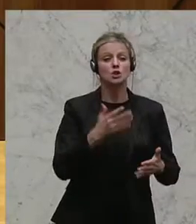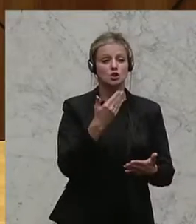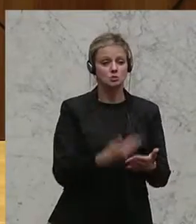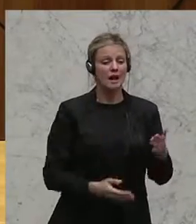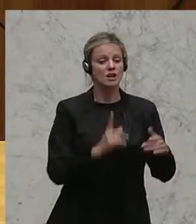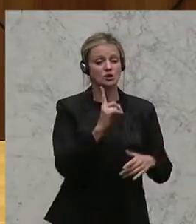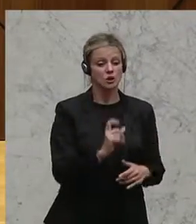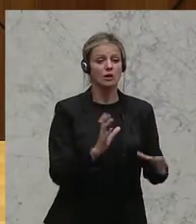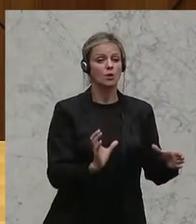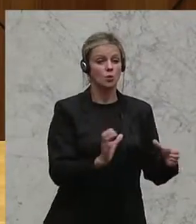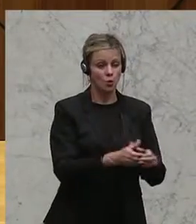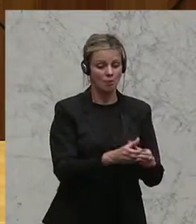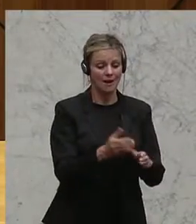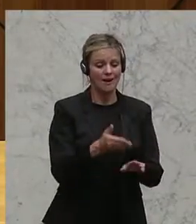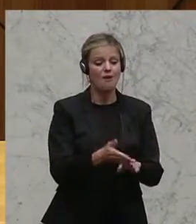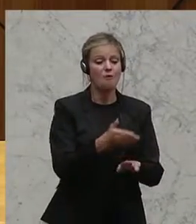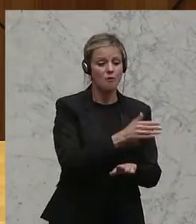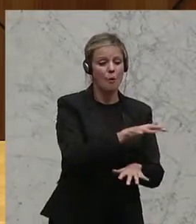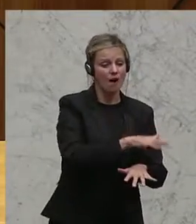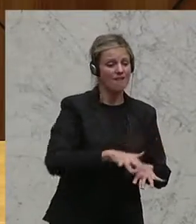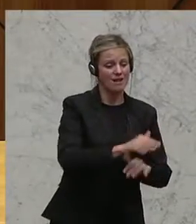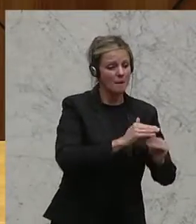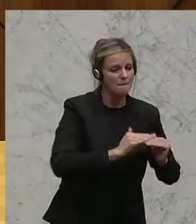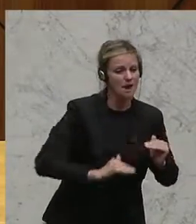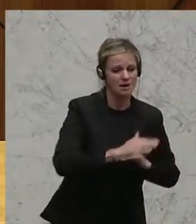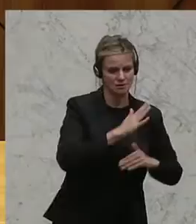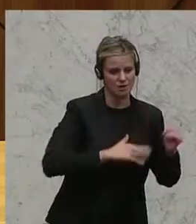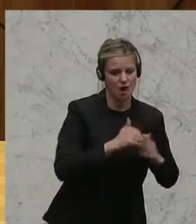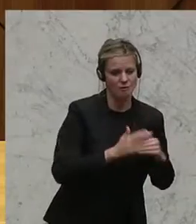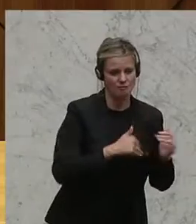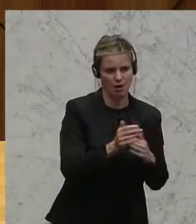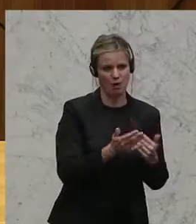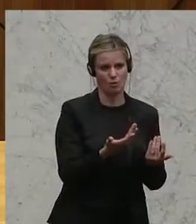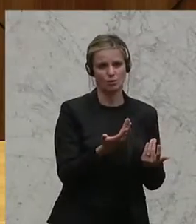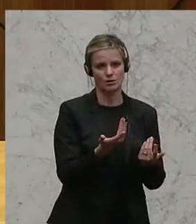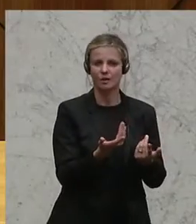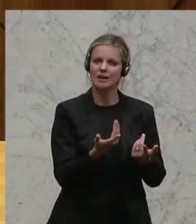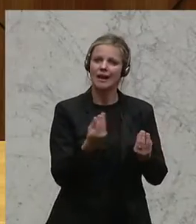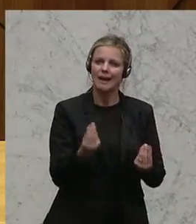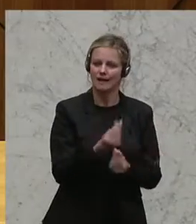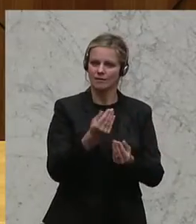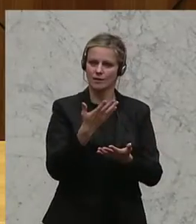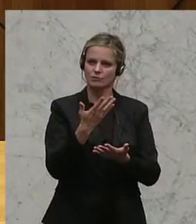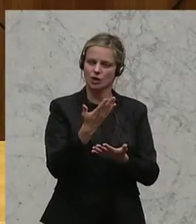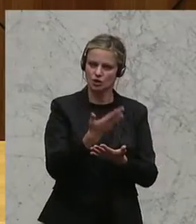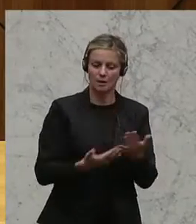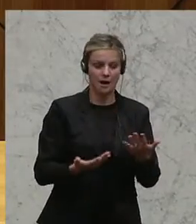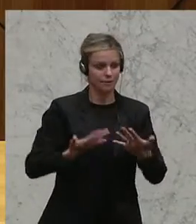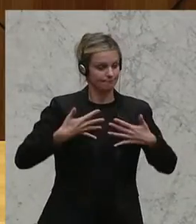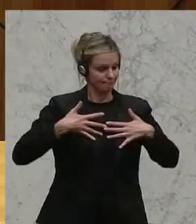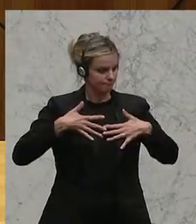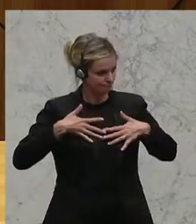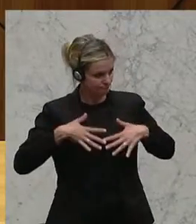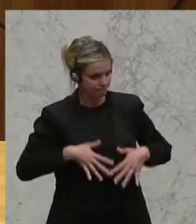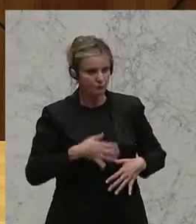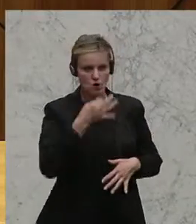ein Vorfeld, um die Basis herzustellen, um Kinder, wenn sie ein bestimmtes Maß an Sprache erworben haben, an Deutsch